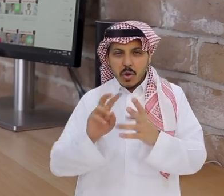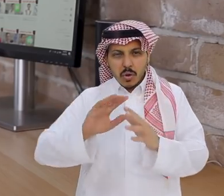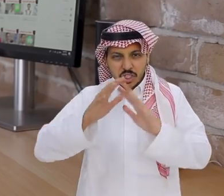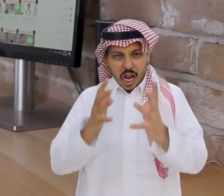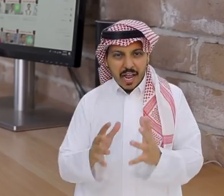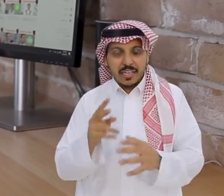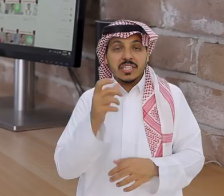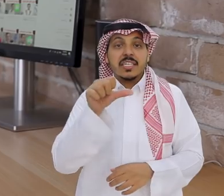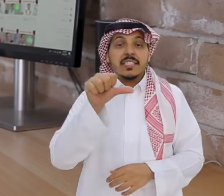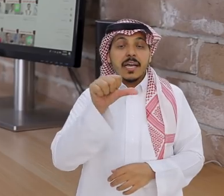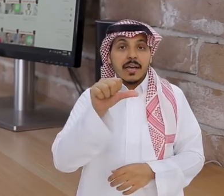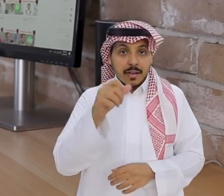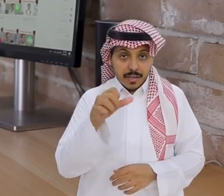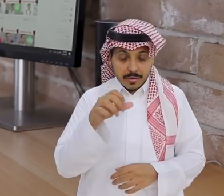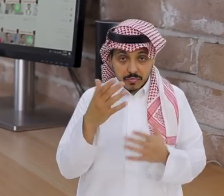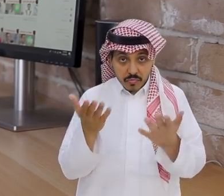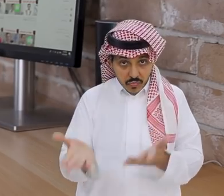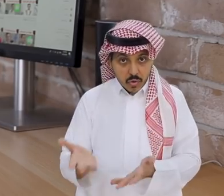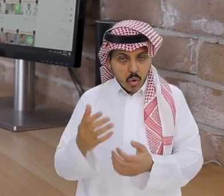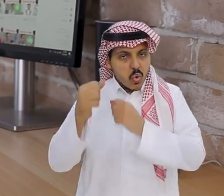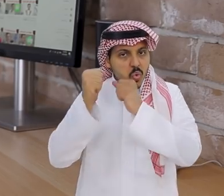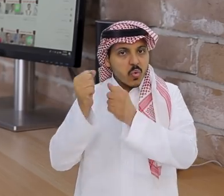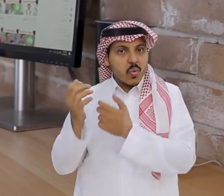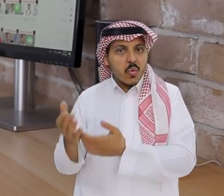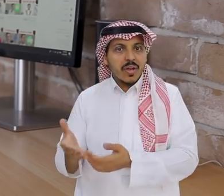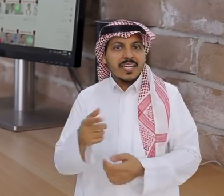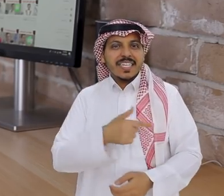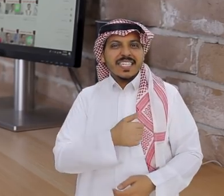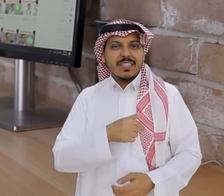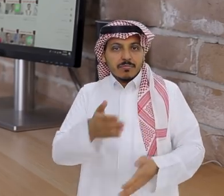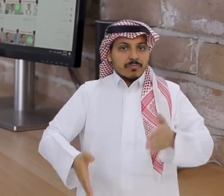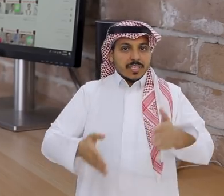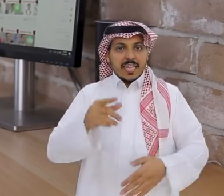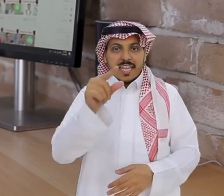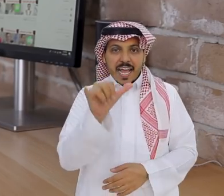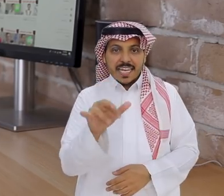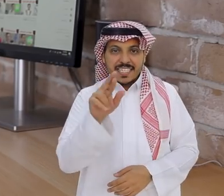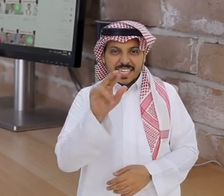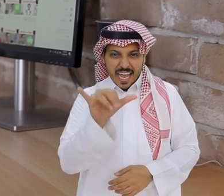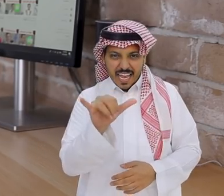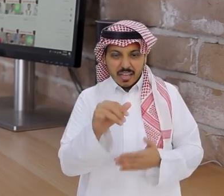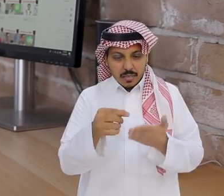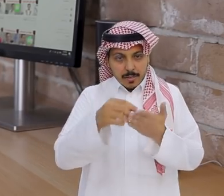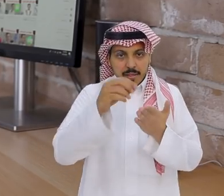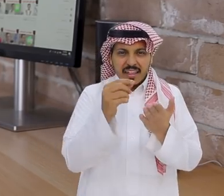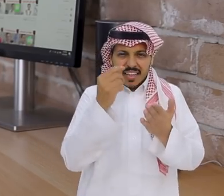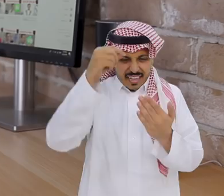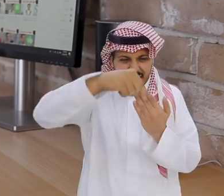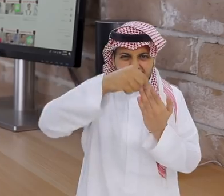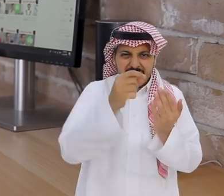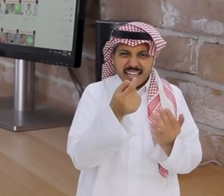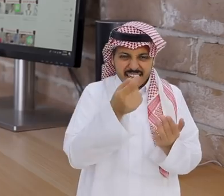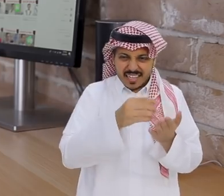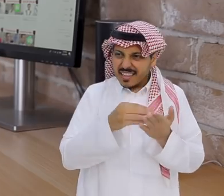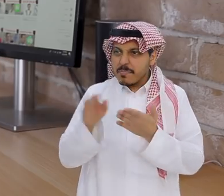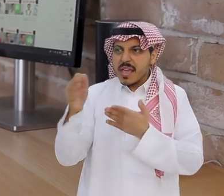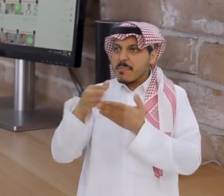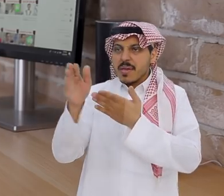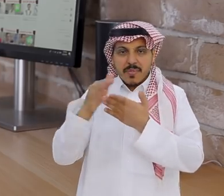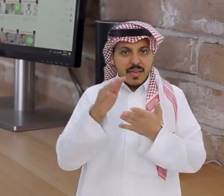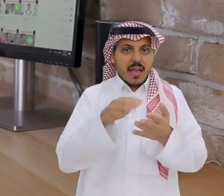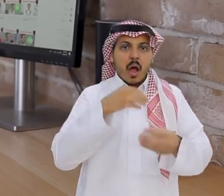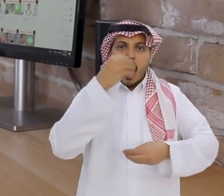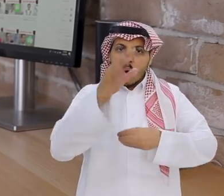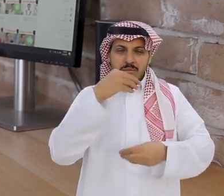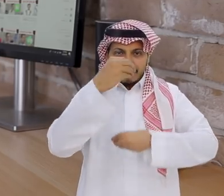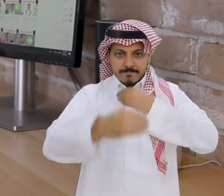الأساسية تستغل في صناعات ثانية ويتعاد تدوير القطع اللي بيحاولوا يصرفوها. وأيضا أبل أعلنت أنه مع هذه